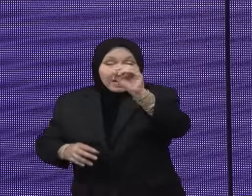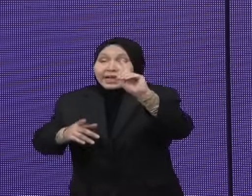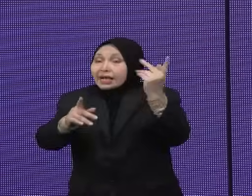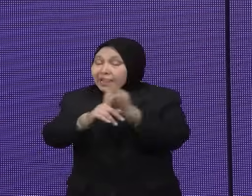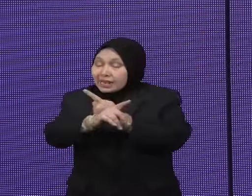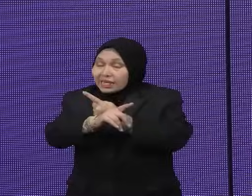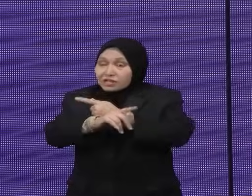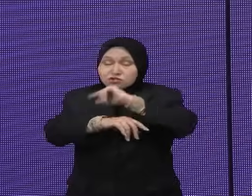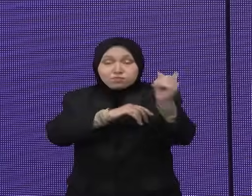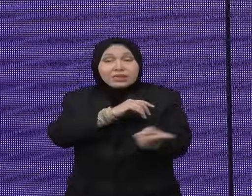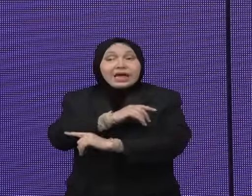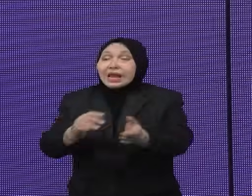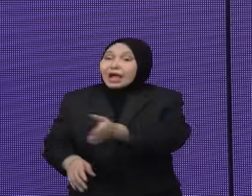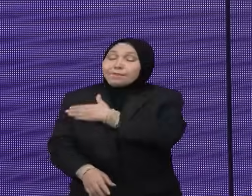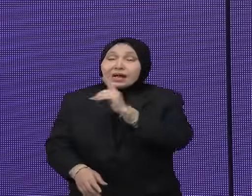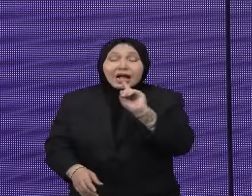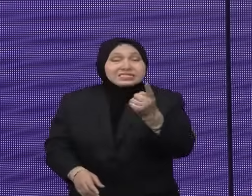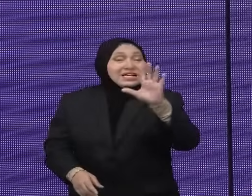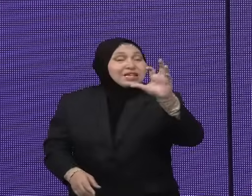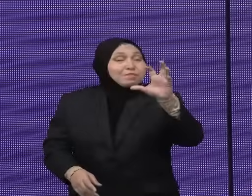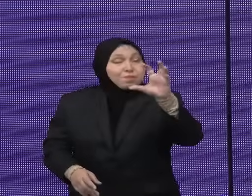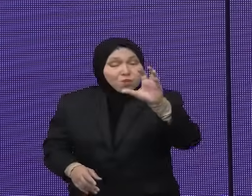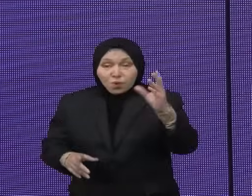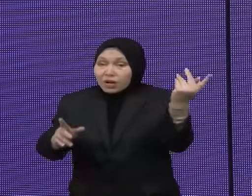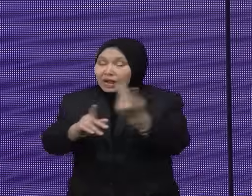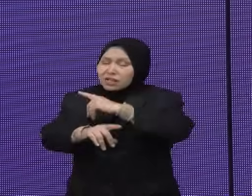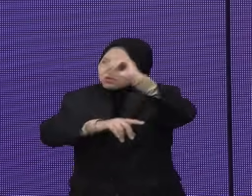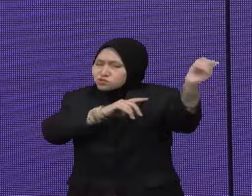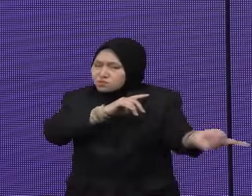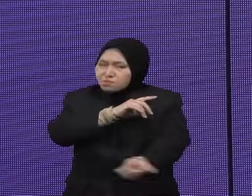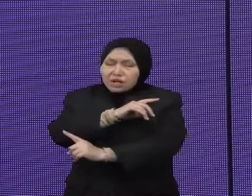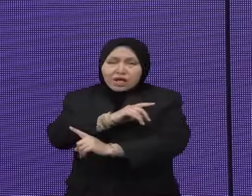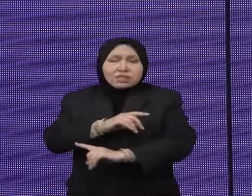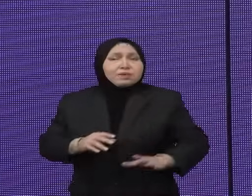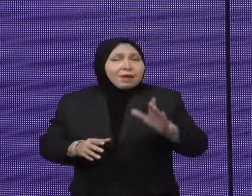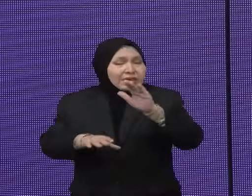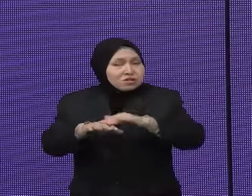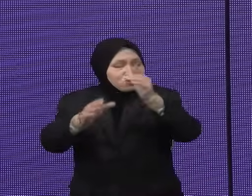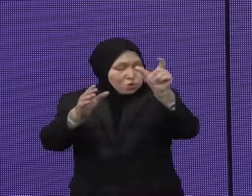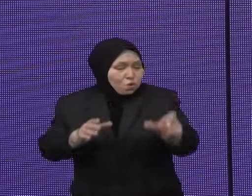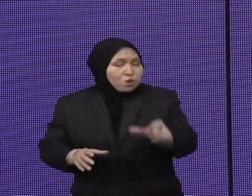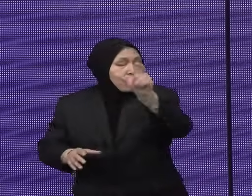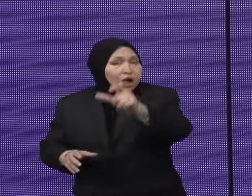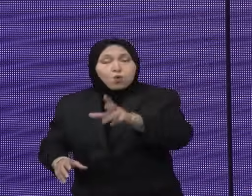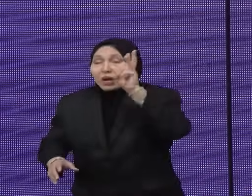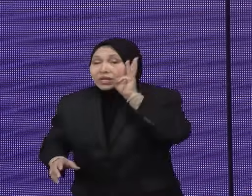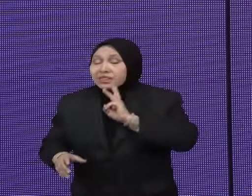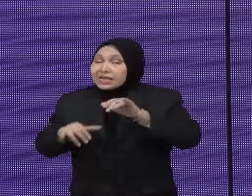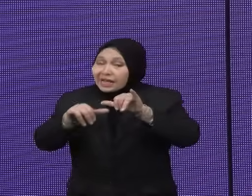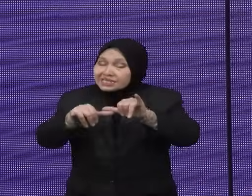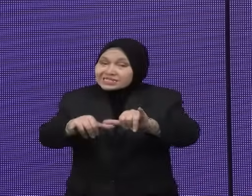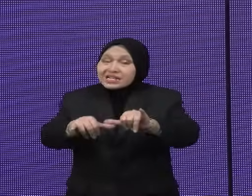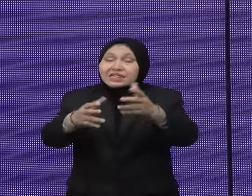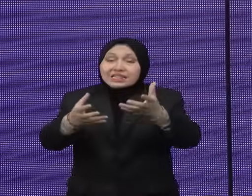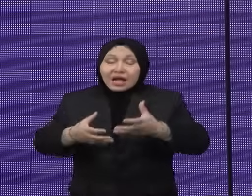bagi hamba ini hanya 50 ya, 50 diberikan kepada seorang wanita yang masih lagi